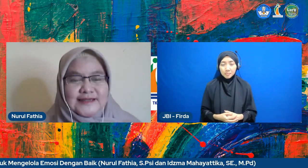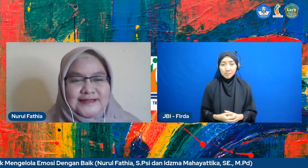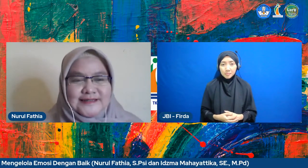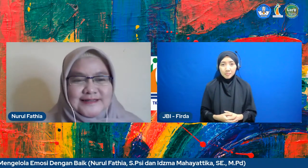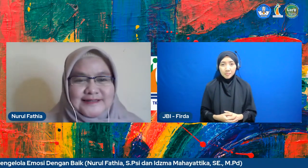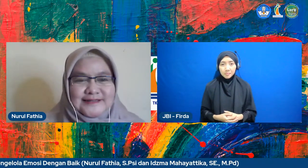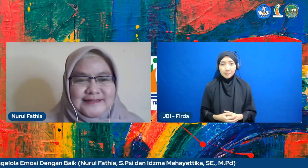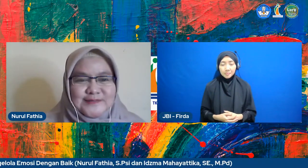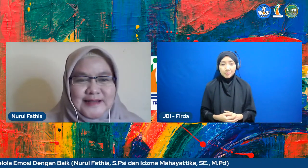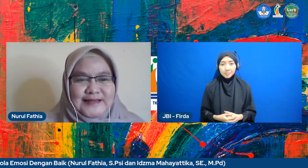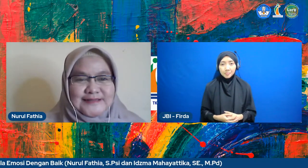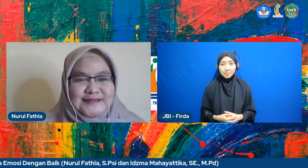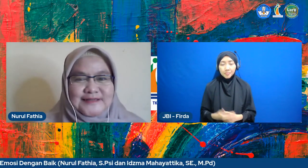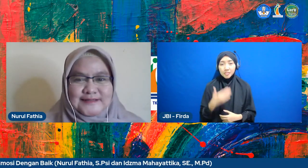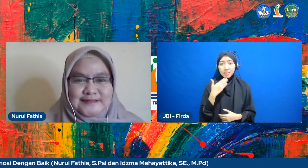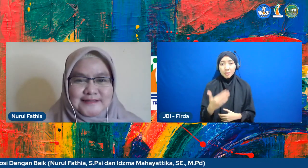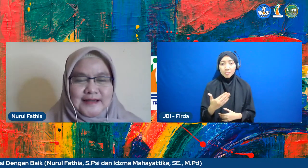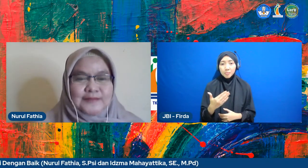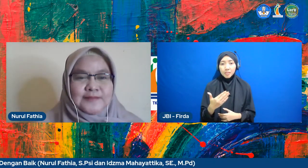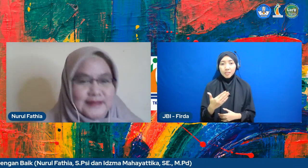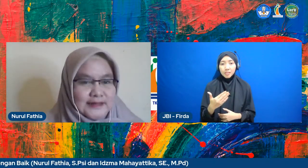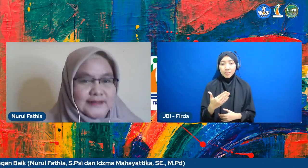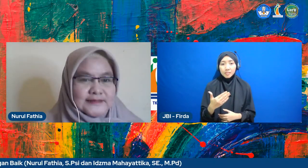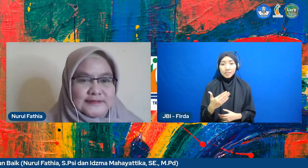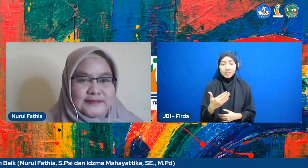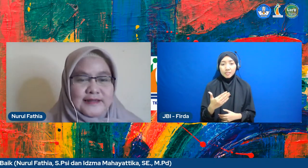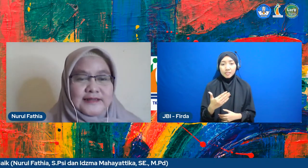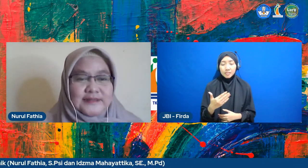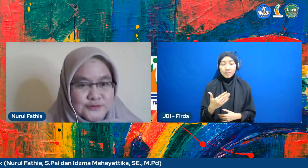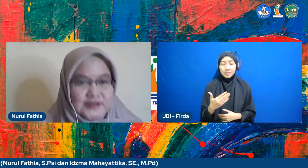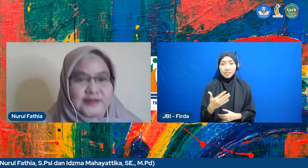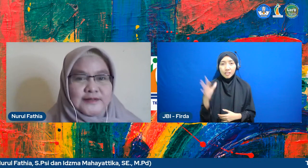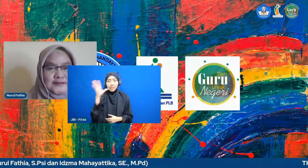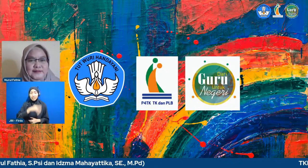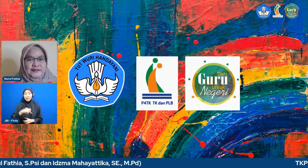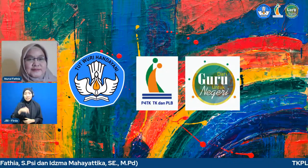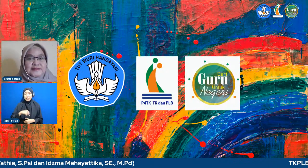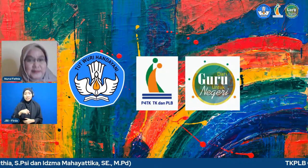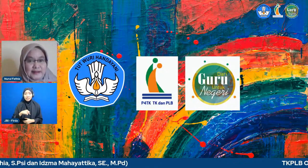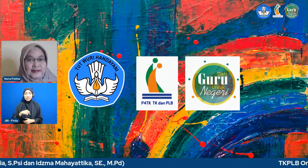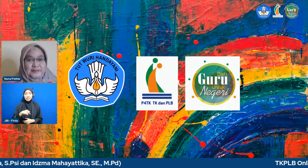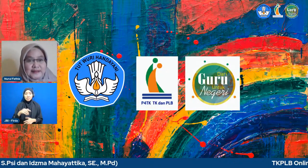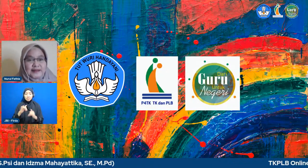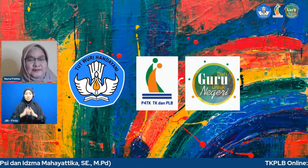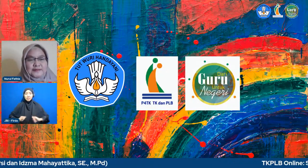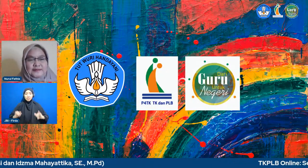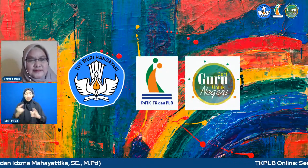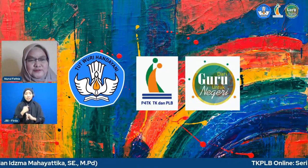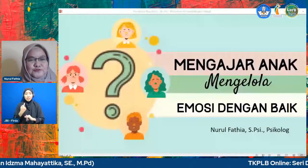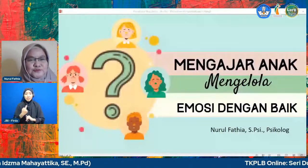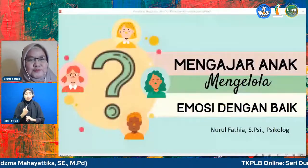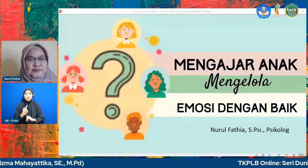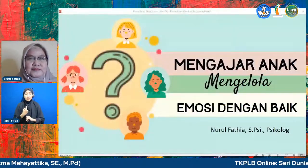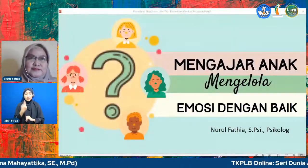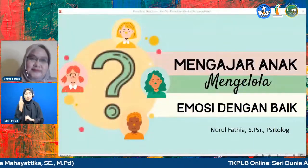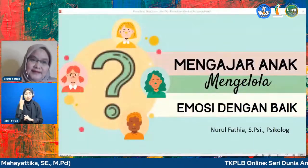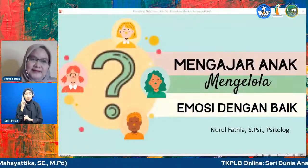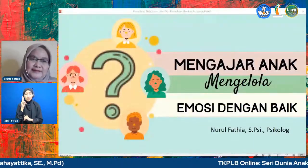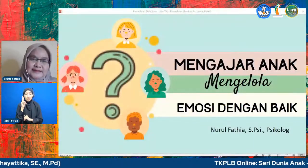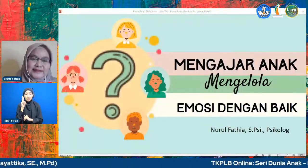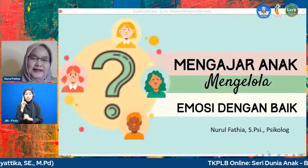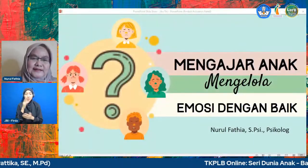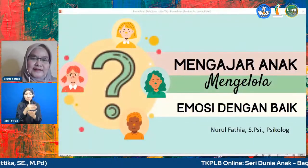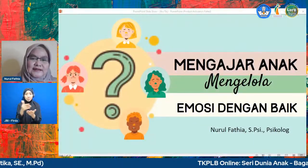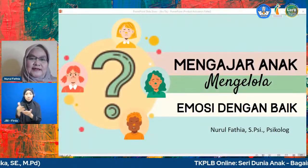edukasi. Terima kasih pada hari ini sudah bersama kami ya. Untuk